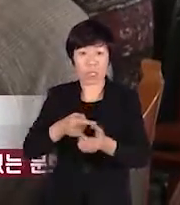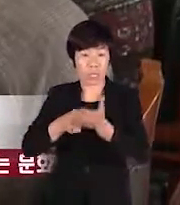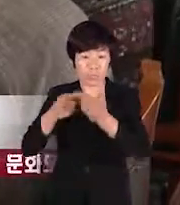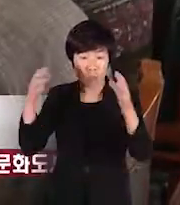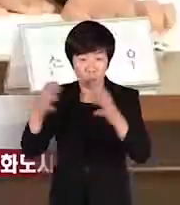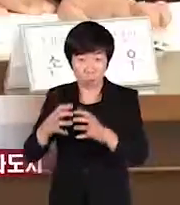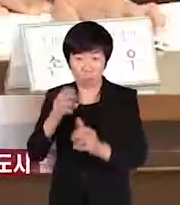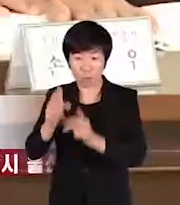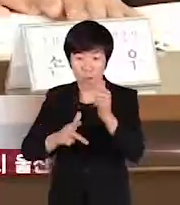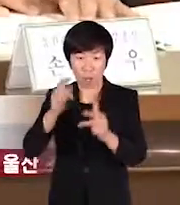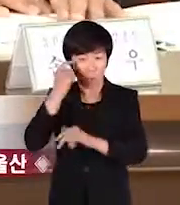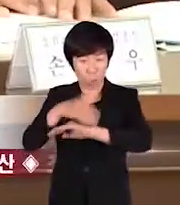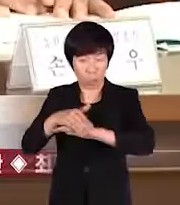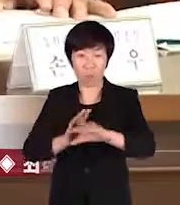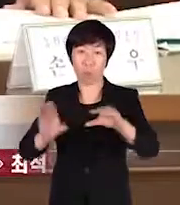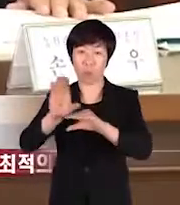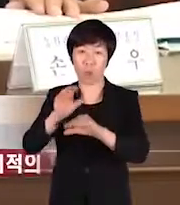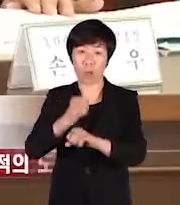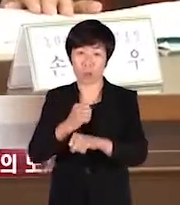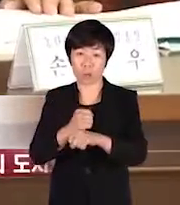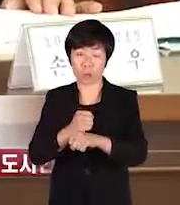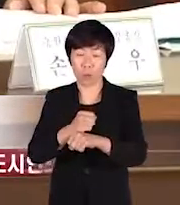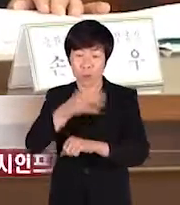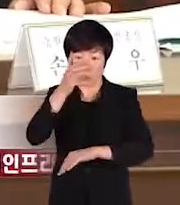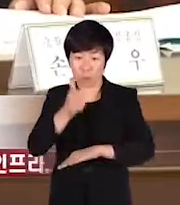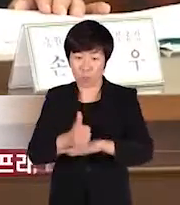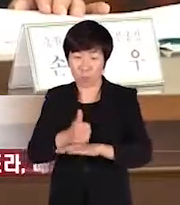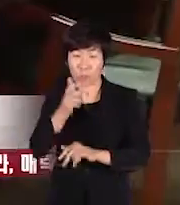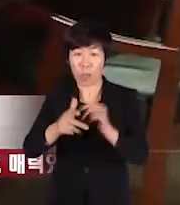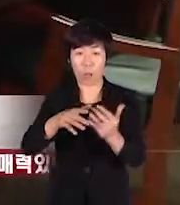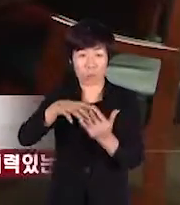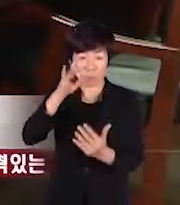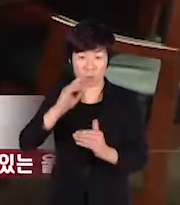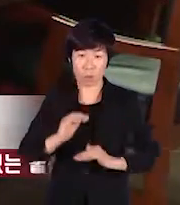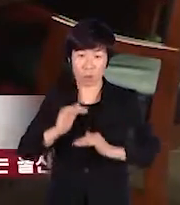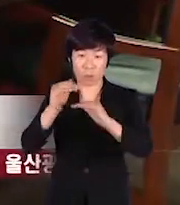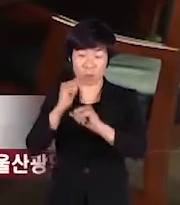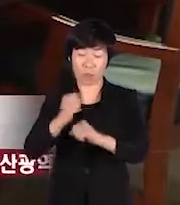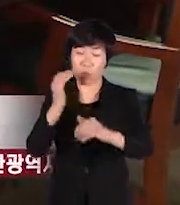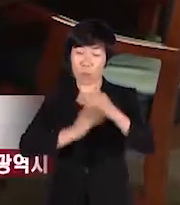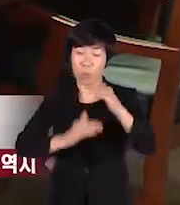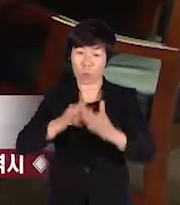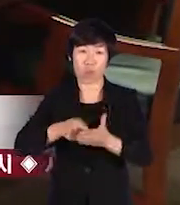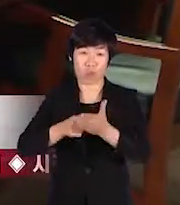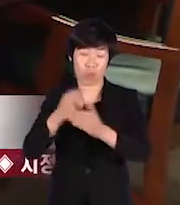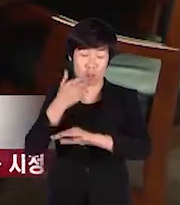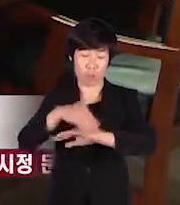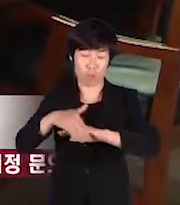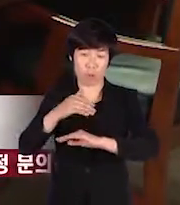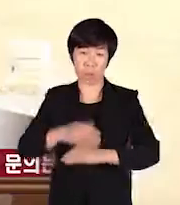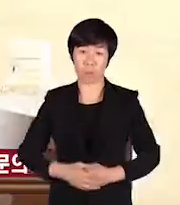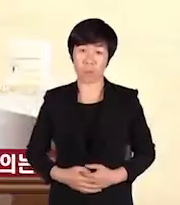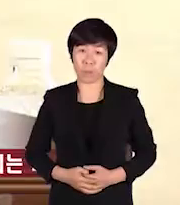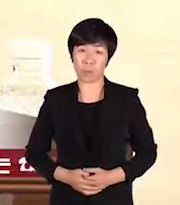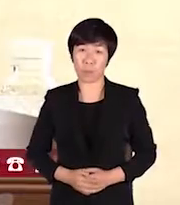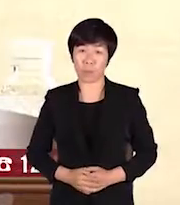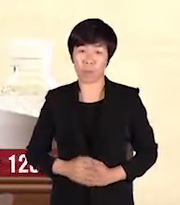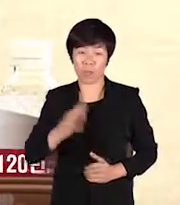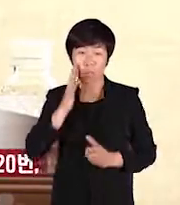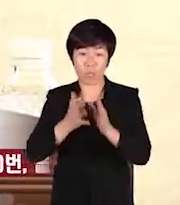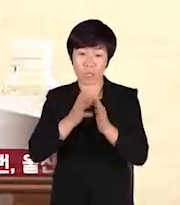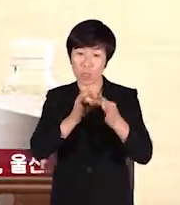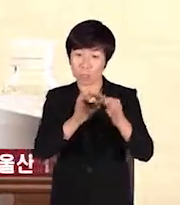보완하고 지역발전위원회 신청과 최종 사업 선정 과정을 거쳐 본격 추진될 예정입니다.